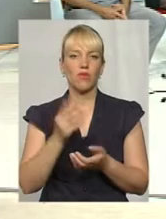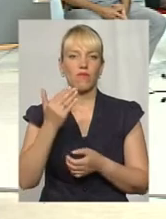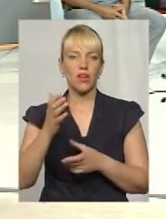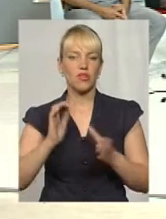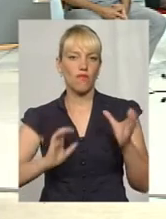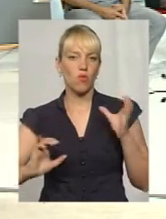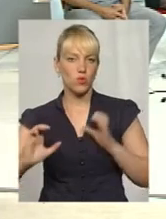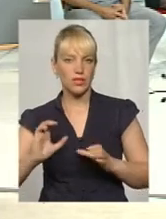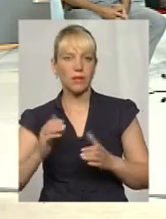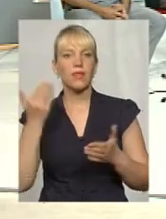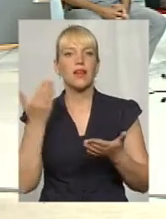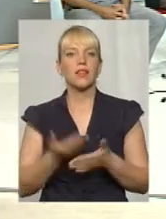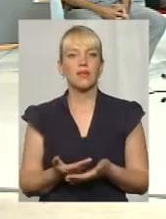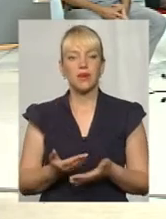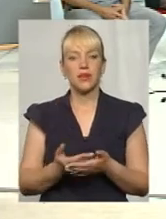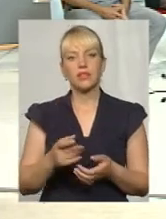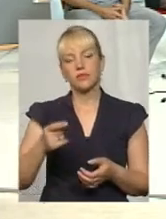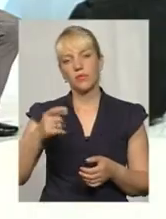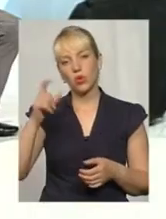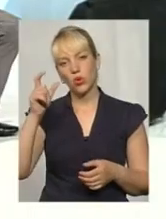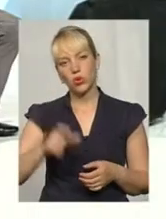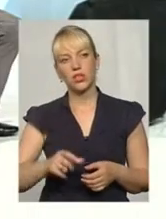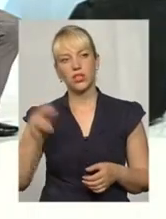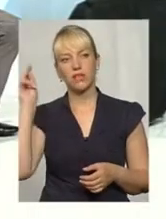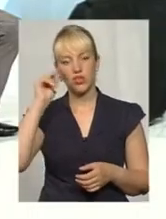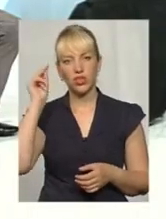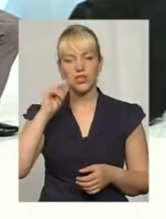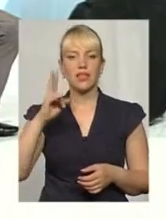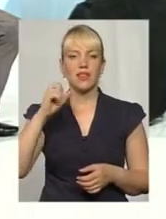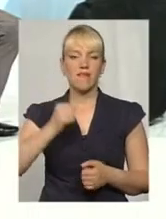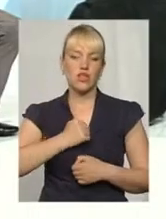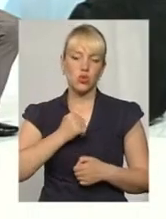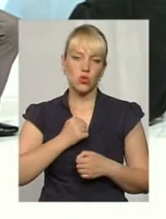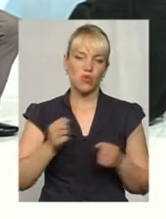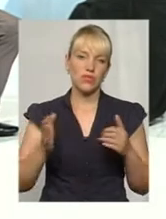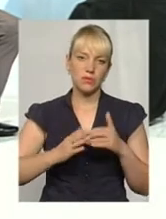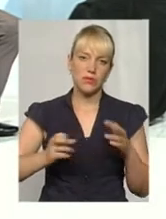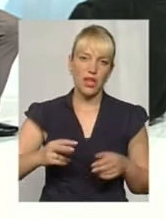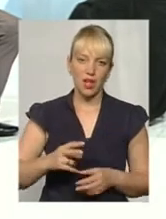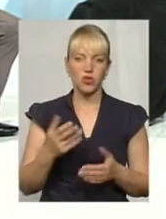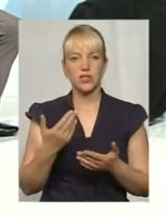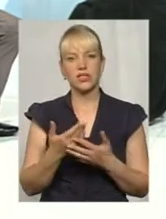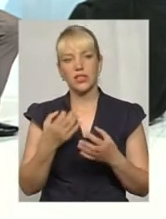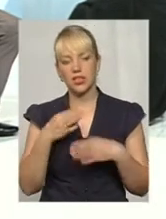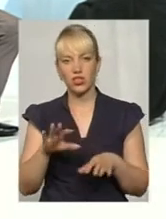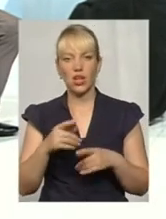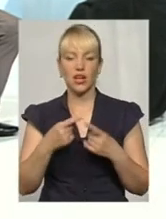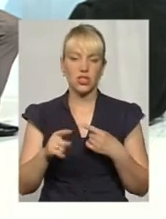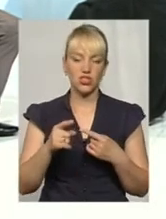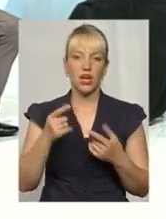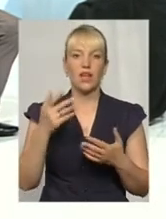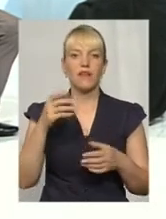от надумала людина, вчилася на військовій спеціальності або на якійсь там іншій, вирішила, що